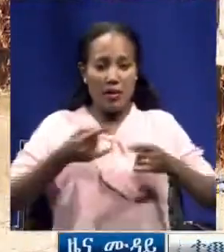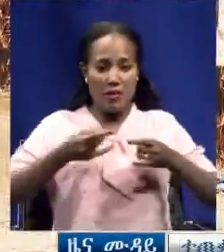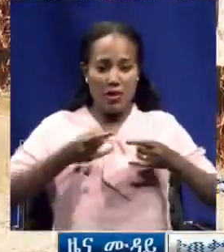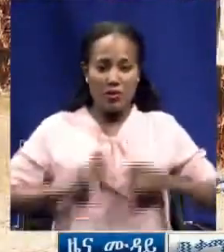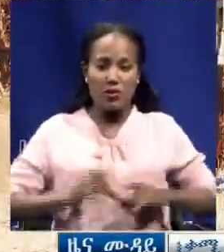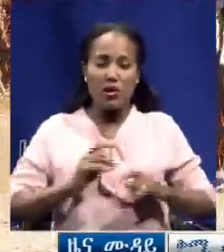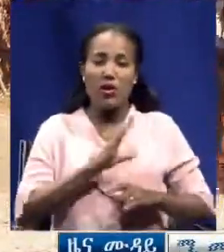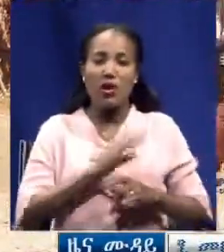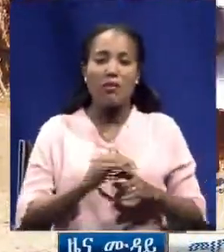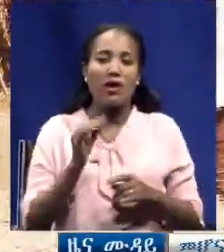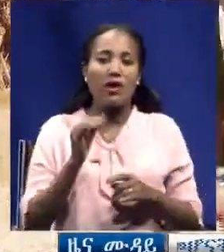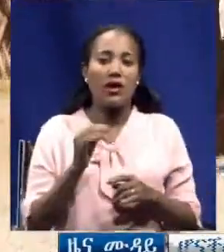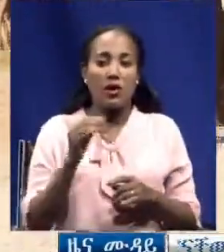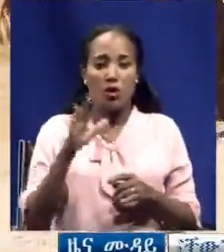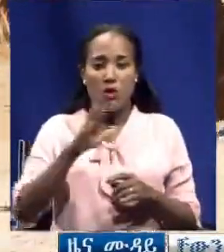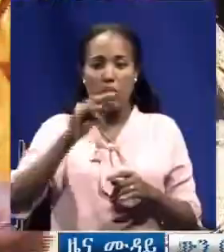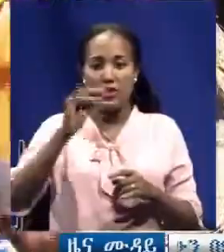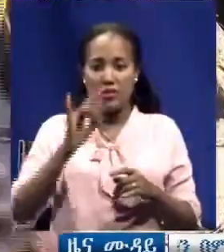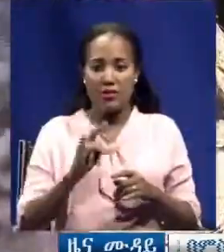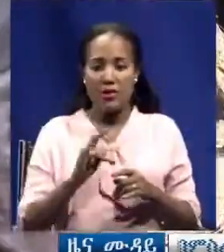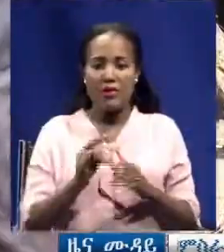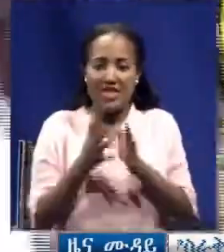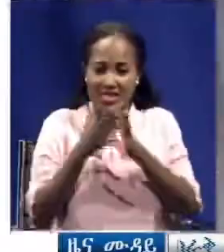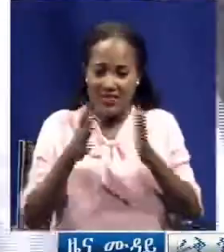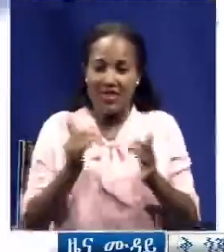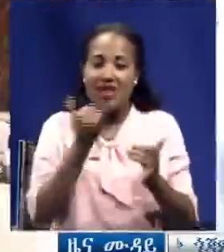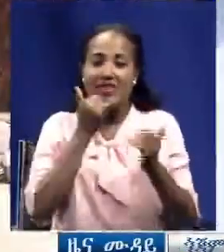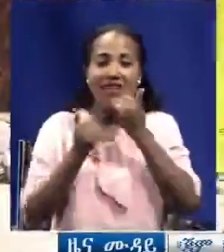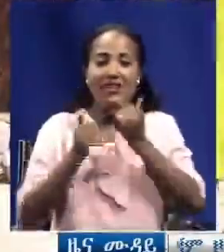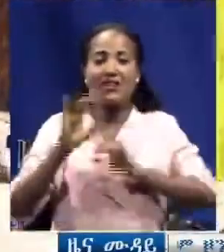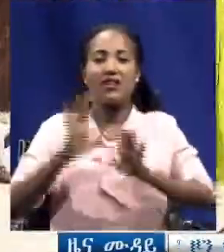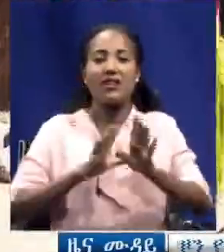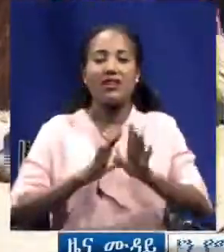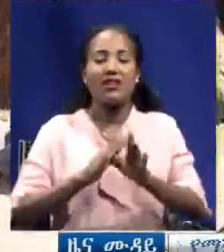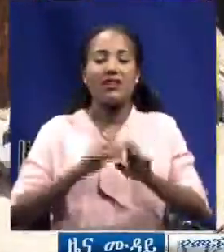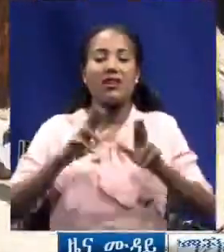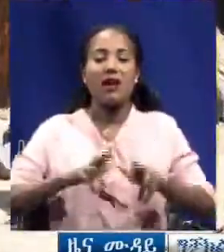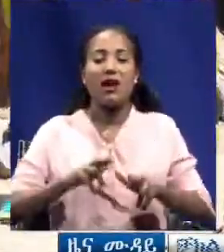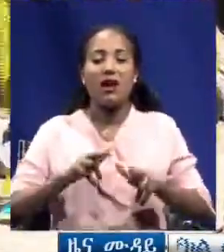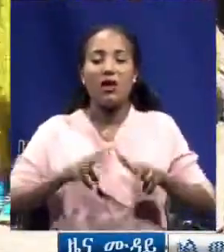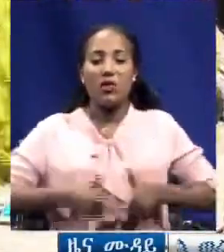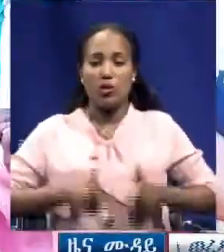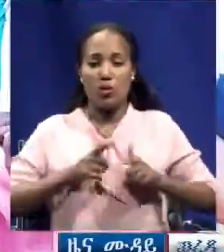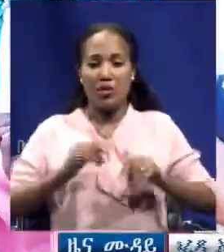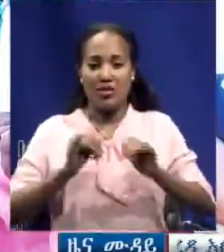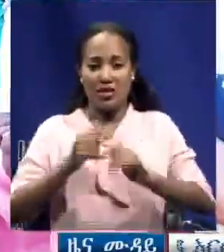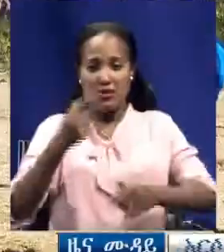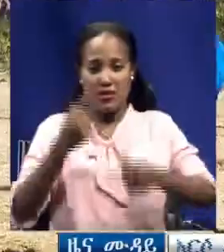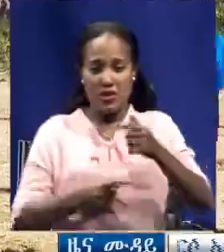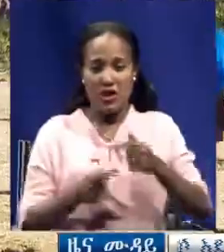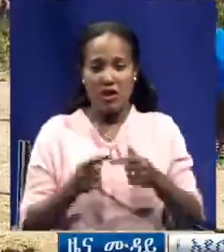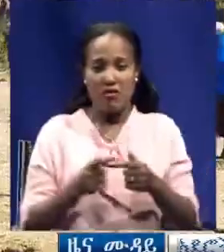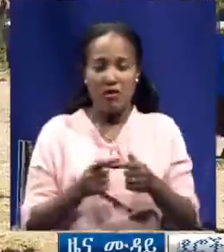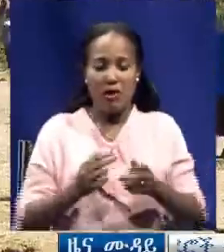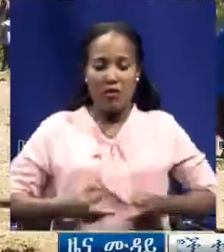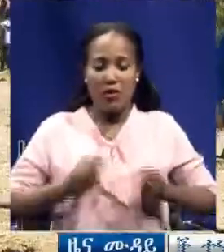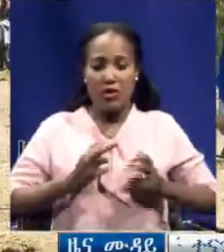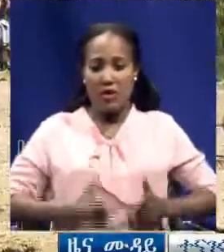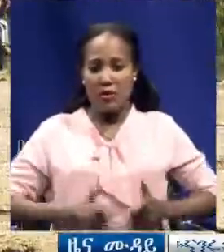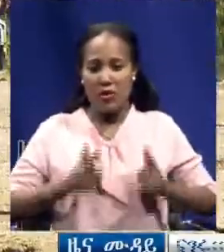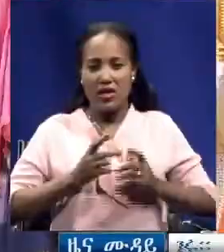በኦነግ ሸኔና በጉምዝ አማጽያን መጠነ ሰፊ የጥፋት ድርጊት የተረጋጋ ኑሮውን ለማስቀጠል ከመቸገር አልፎ በህይወት